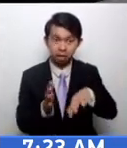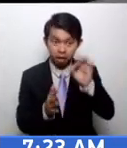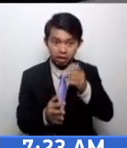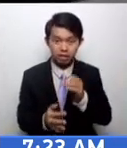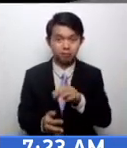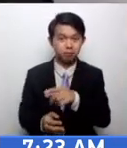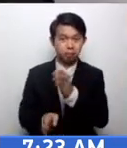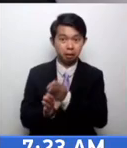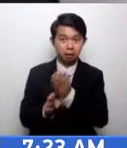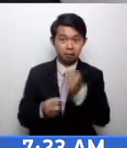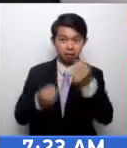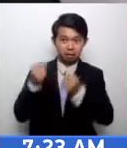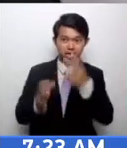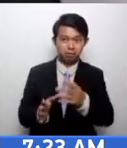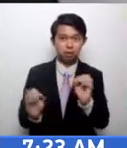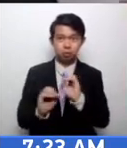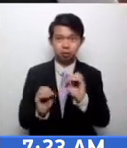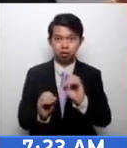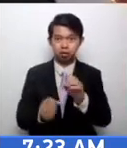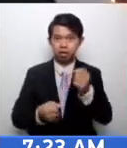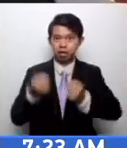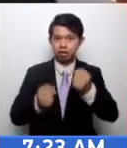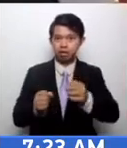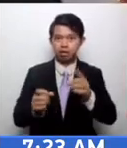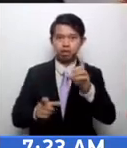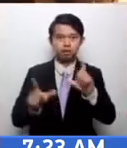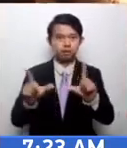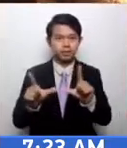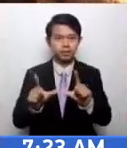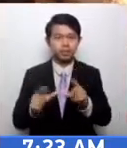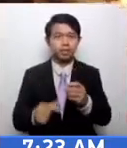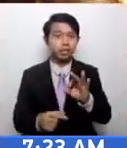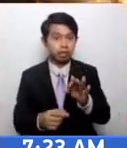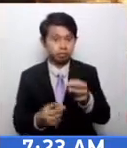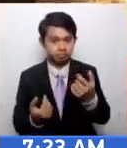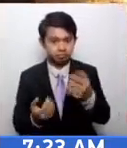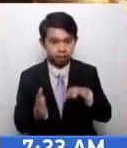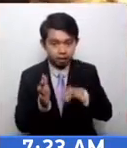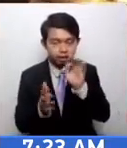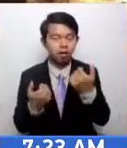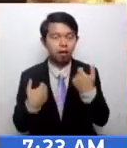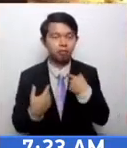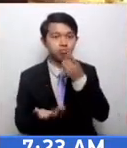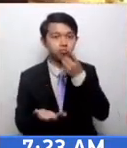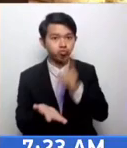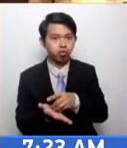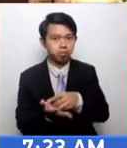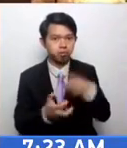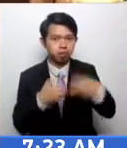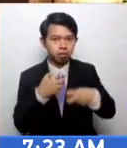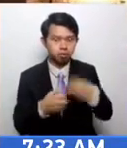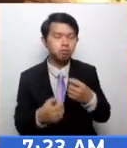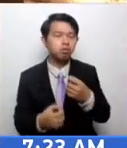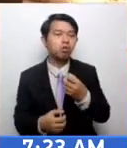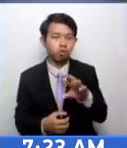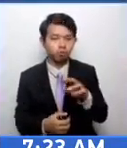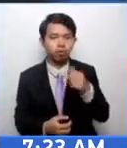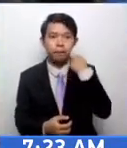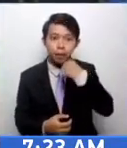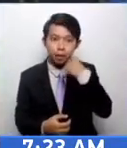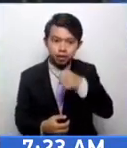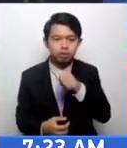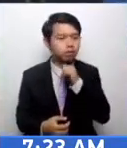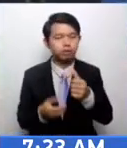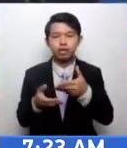wala lisensya. Kapag may problema sa dokumento ang bus unit at may mga paglabagan driver, hindi na muna sila papayagang makabiyahe.